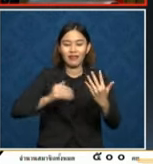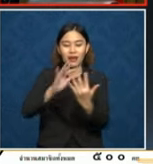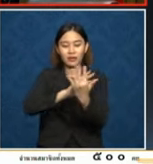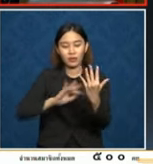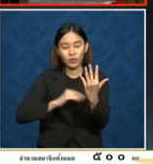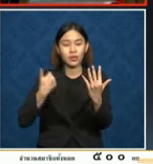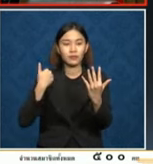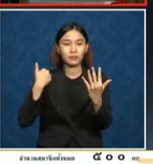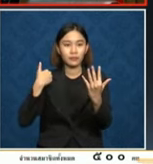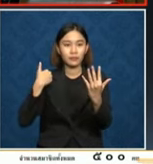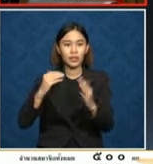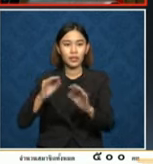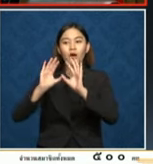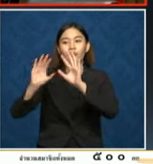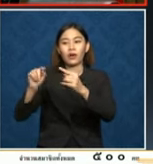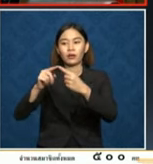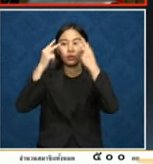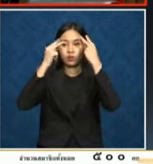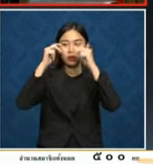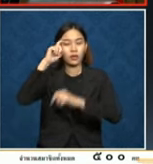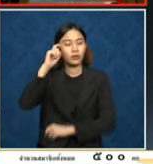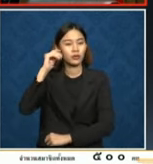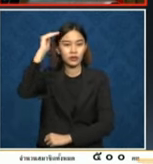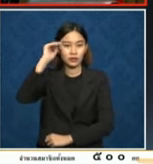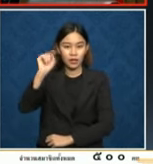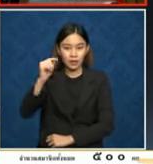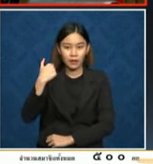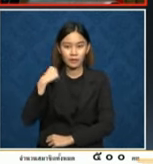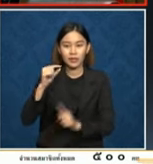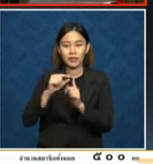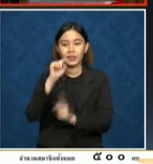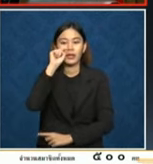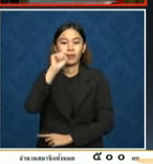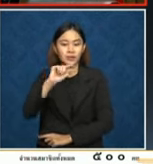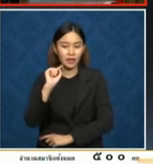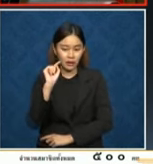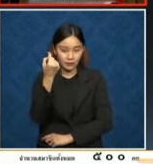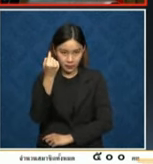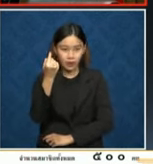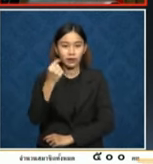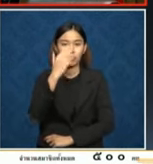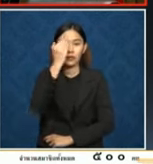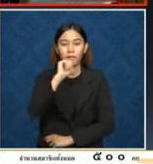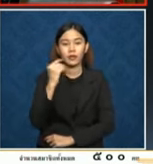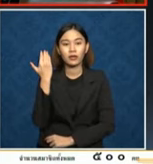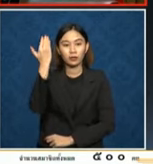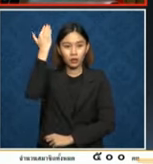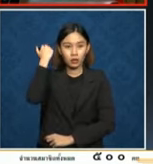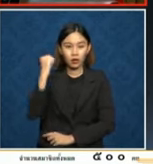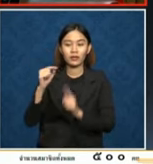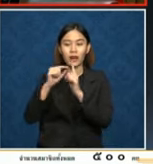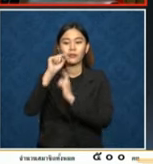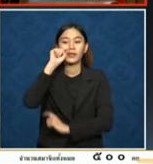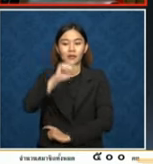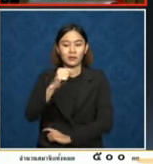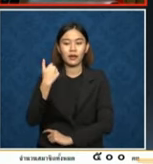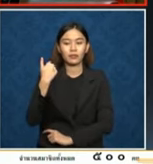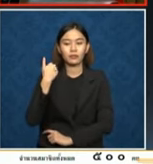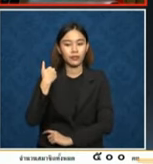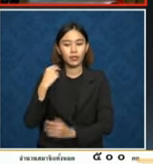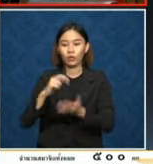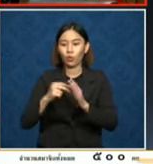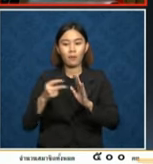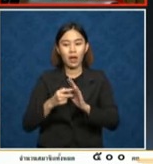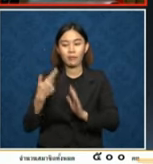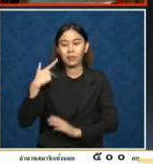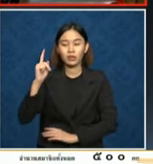บบนี้อยู่ฝากไปถึงนายกเศรษฐานะครับออกคำสั่งการอีกครั้งด้วยเพราะครั้งก่อนที่สั่งไปเนี่ยไม่ได้ผลอะ